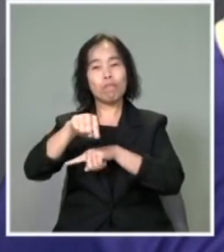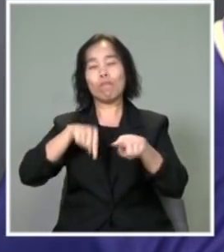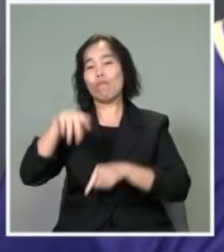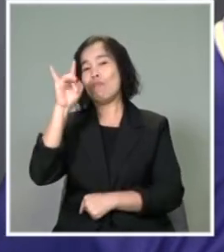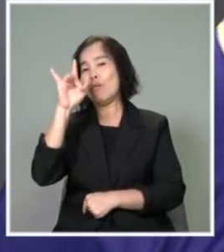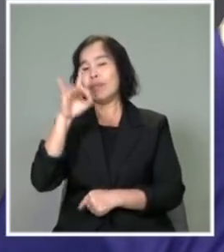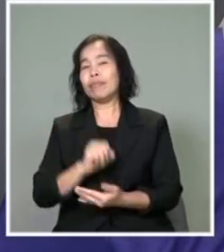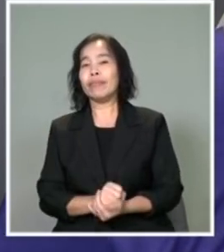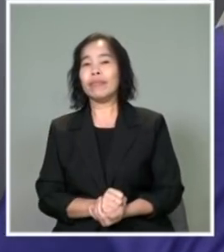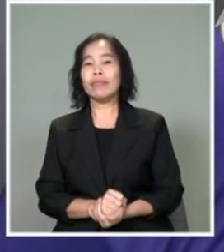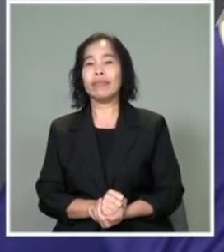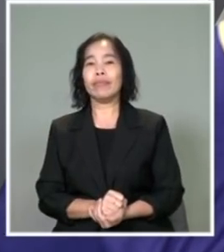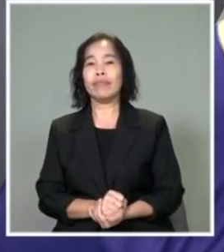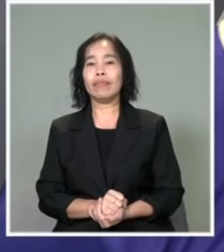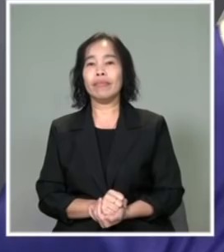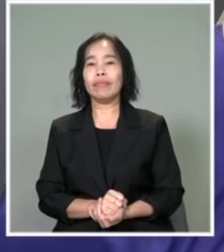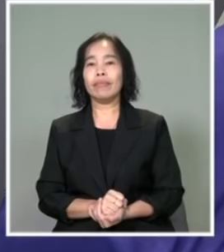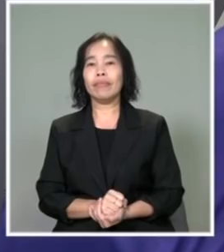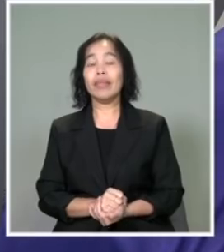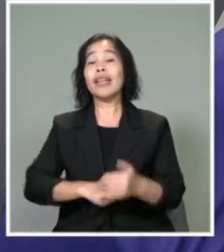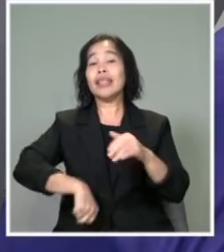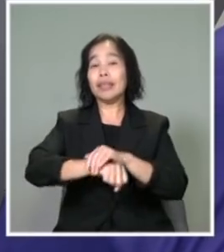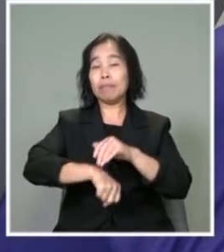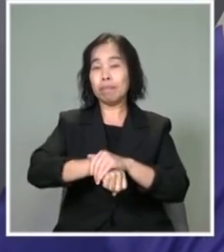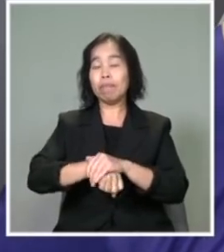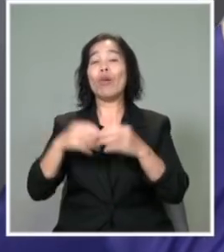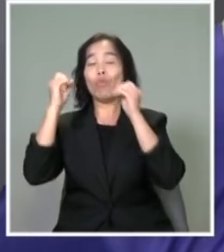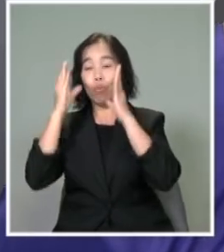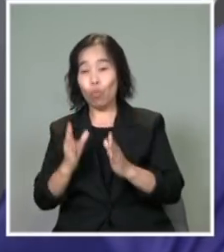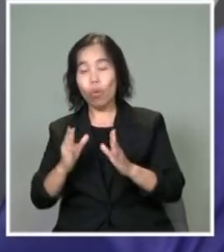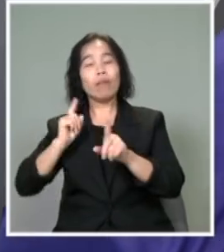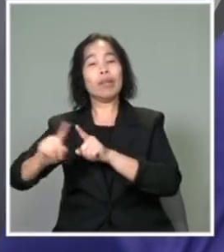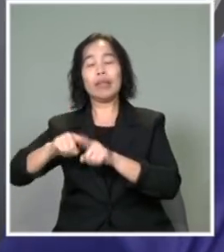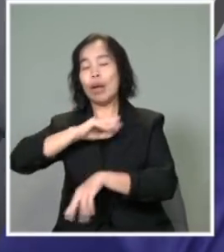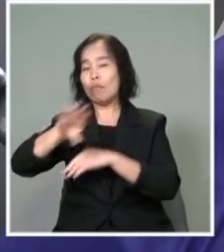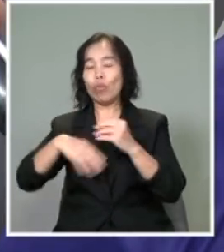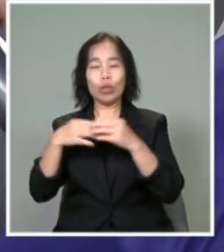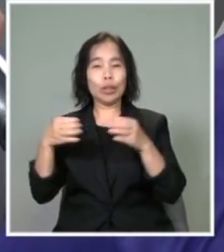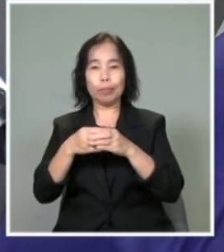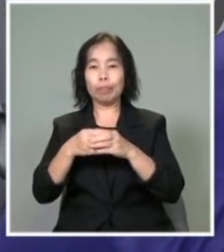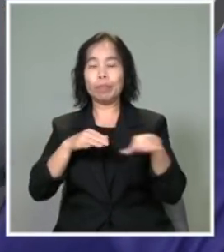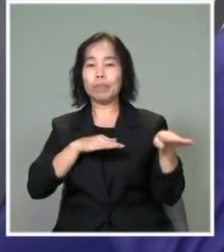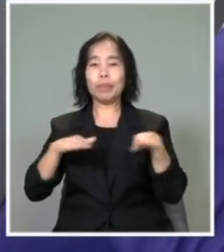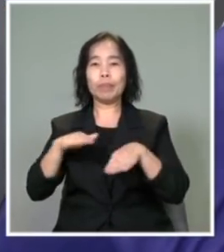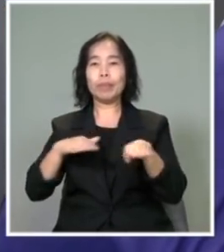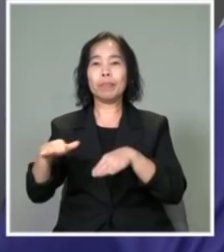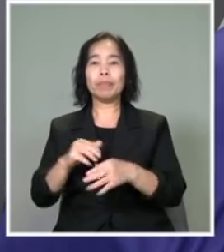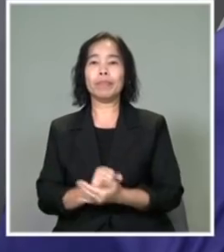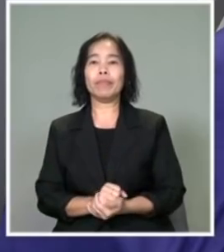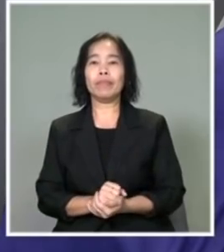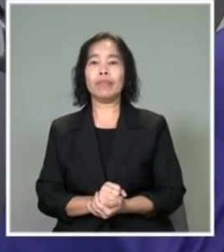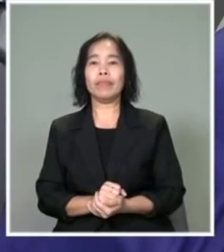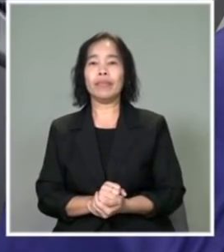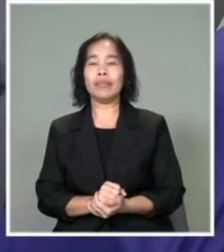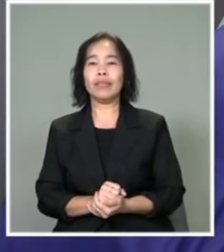เลยครับทั้งสตาฟโค้ชทีมงานและเพื่อนร่วมทีมทุกคนพร้อมที่จะแข่งจตุรมิตรครั้งนี้แล้วครับและเป้าหมาย